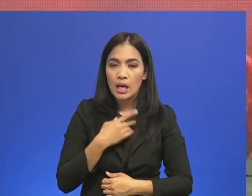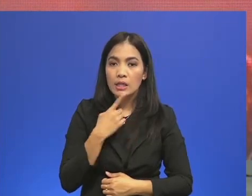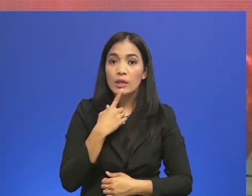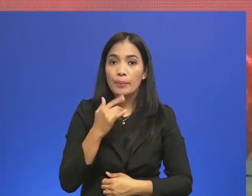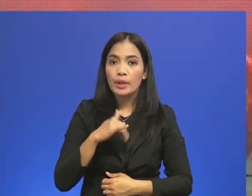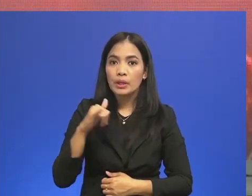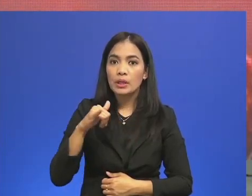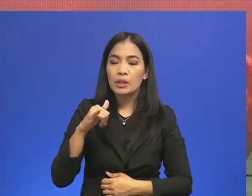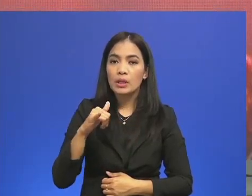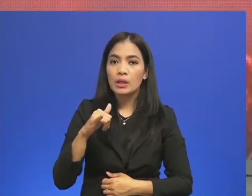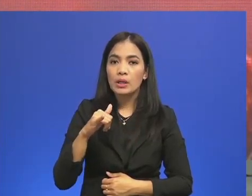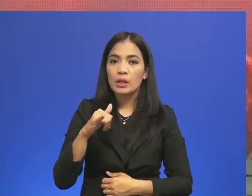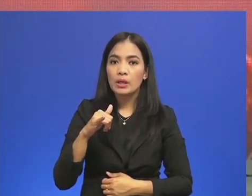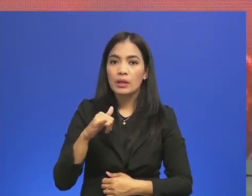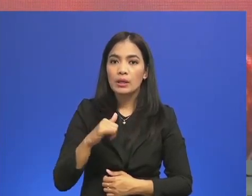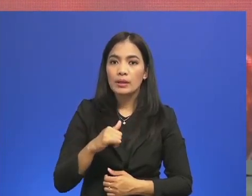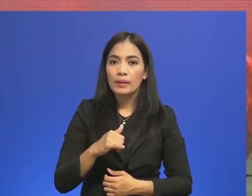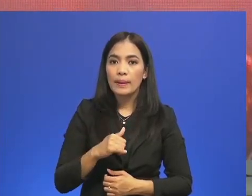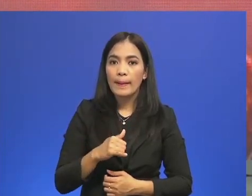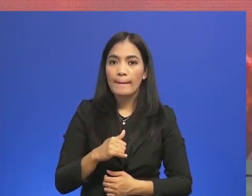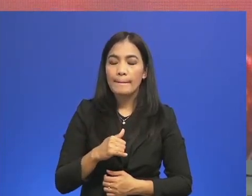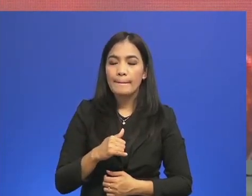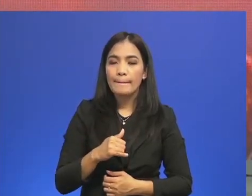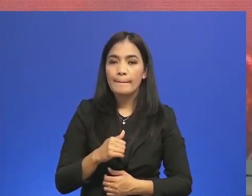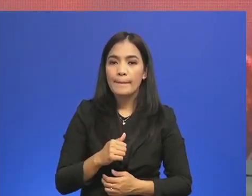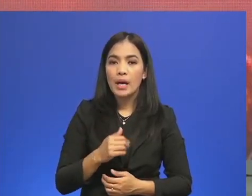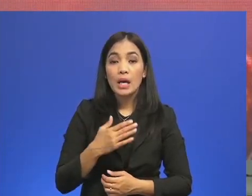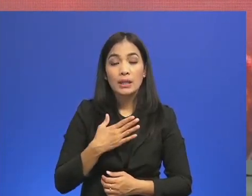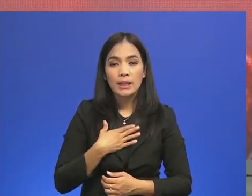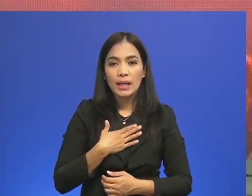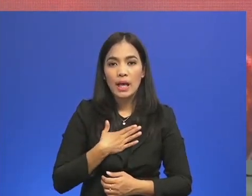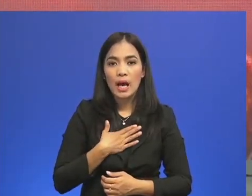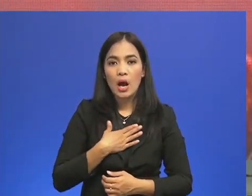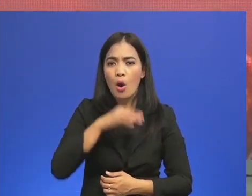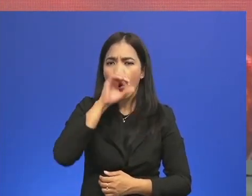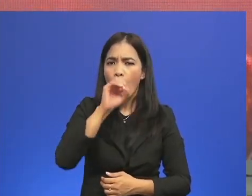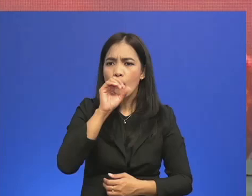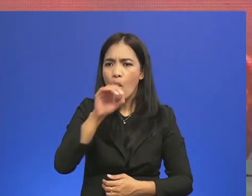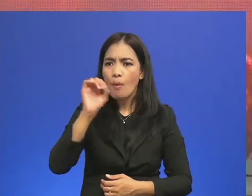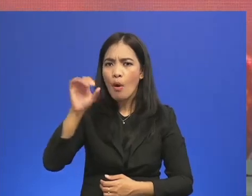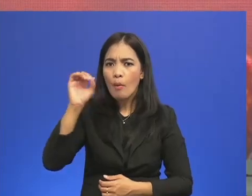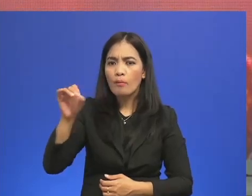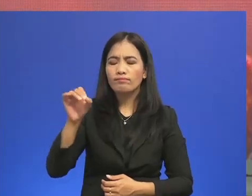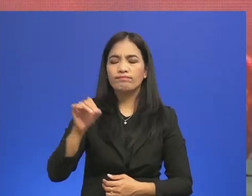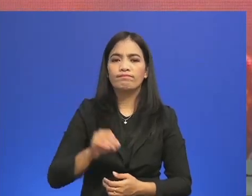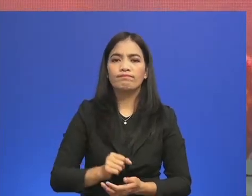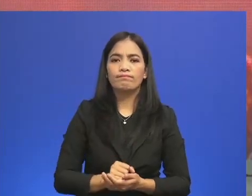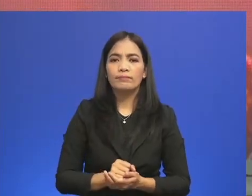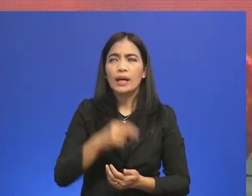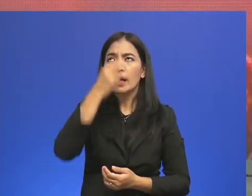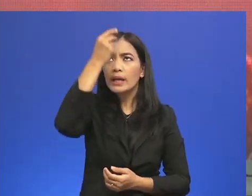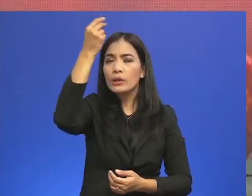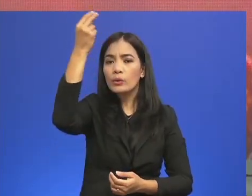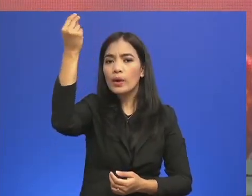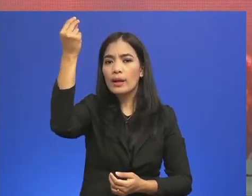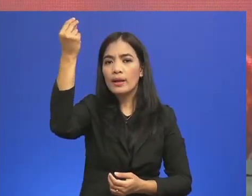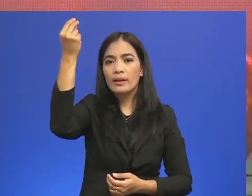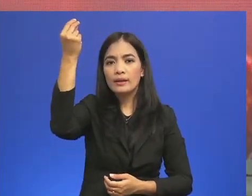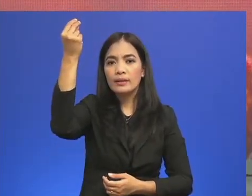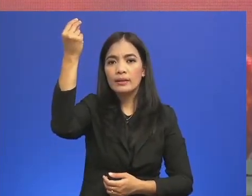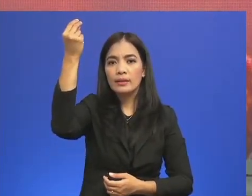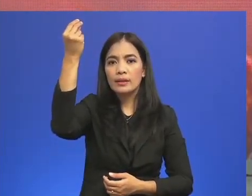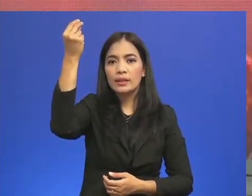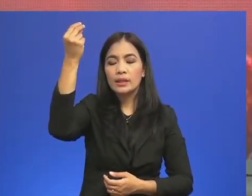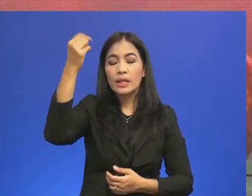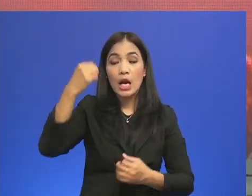mengobarkan, ya saudara. Saya mengobarkan, saudara, kerinduan